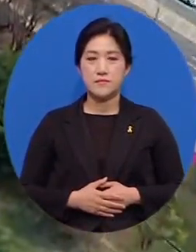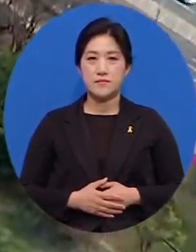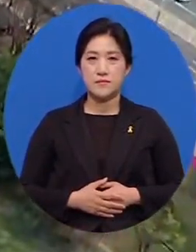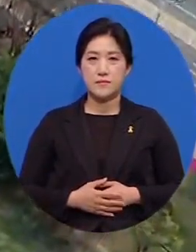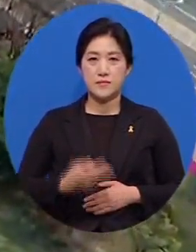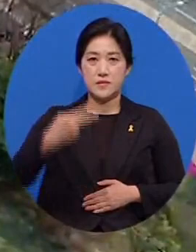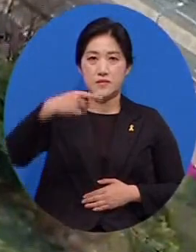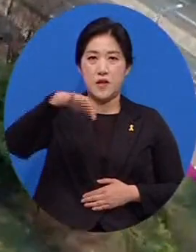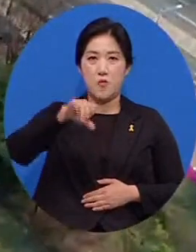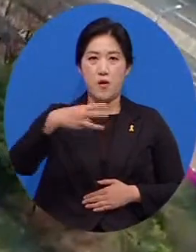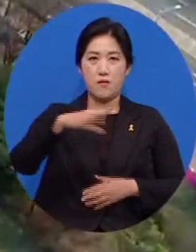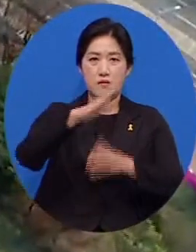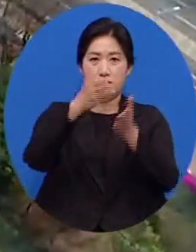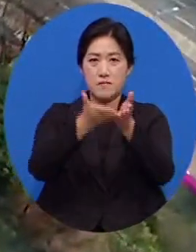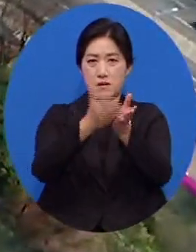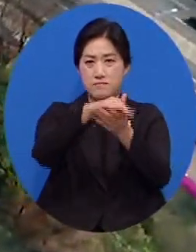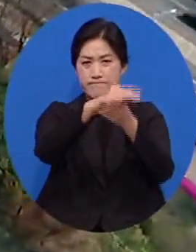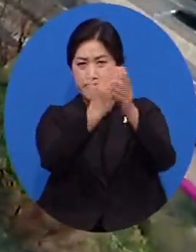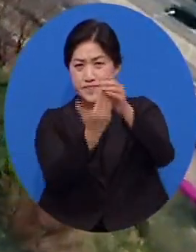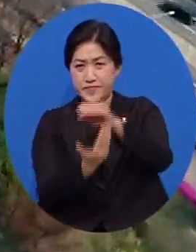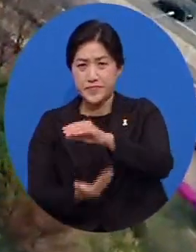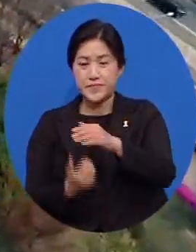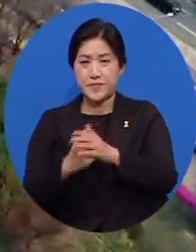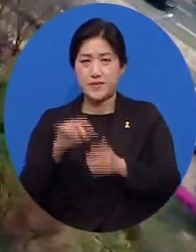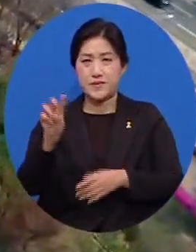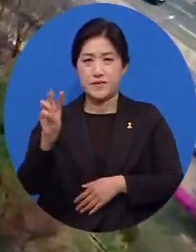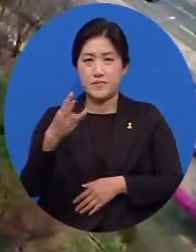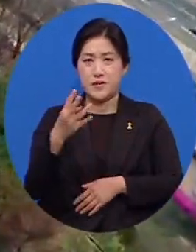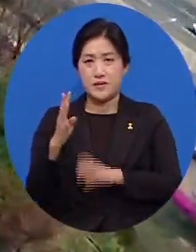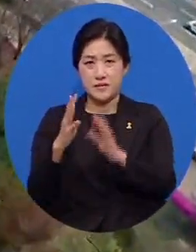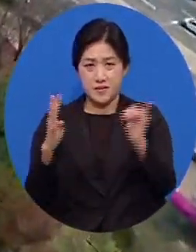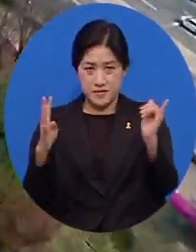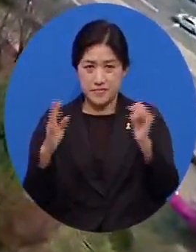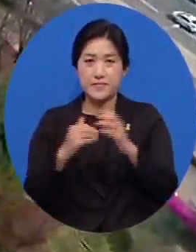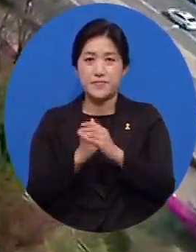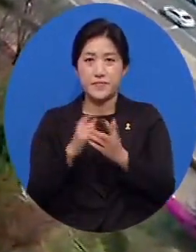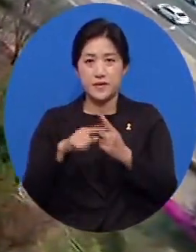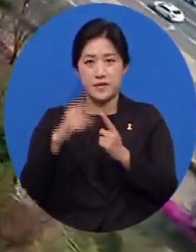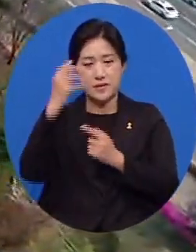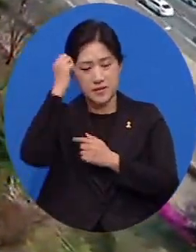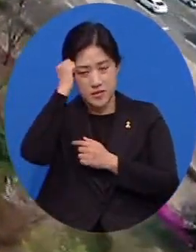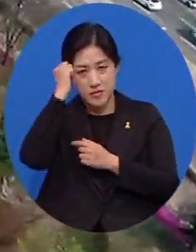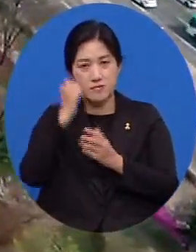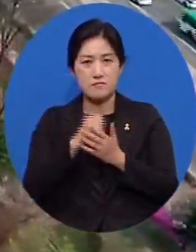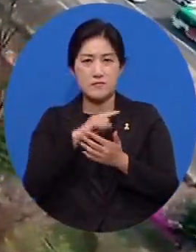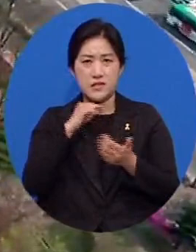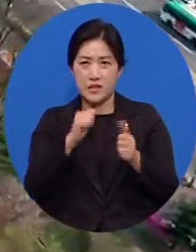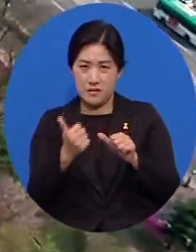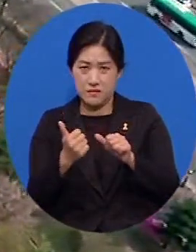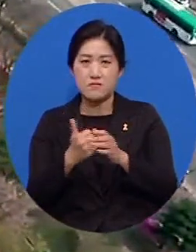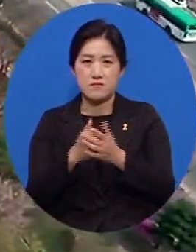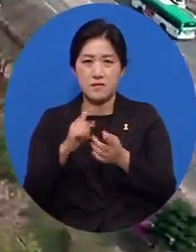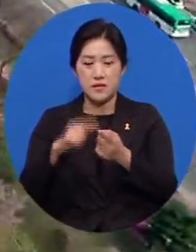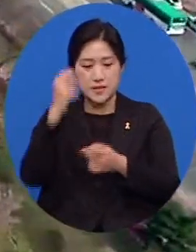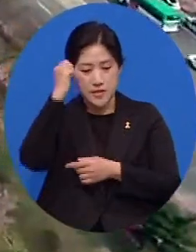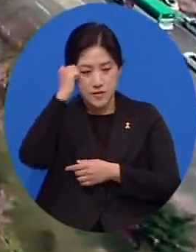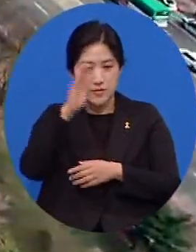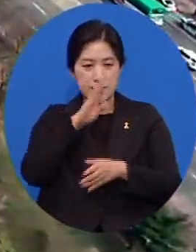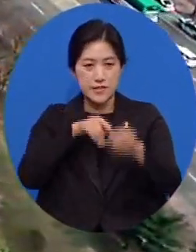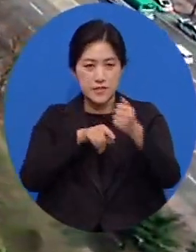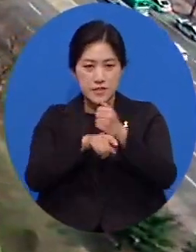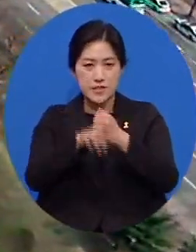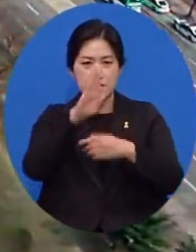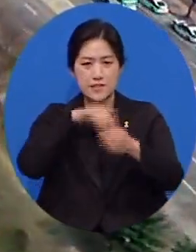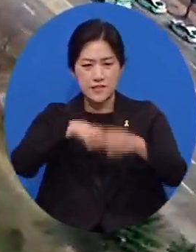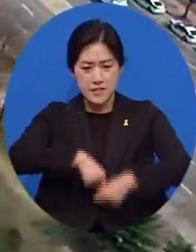세월호에서 희생된 304명 희생자들에 대한 기억과 진실을 향한 우리들의 걸음을